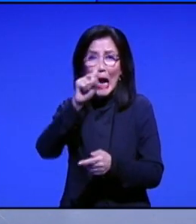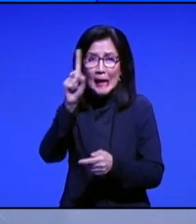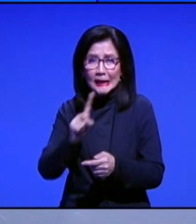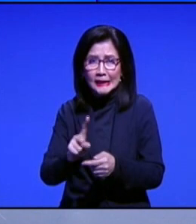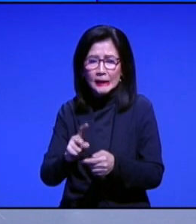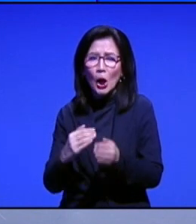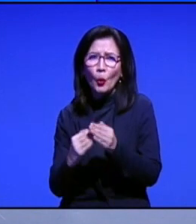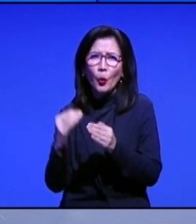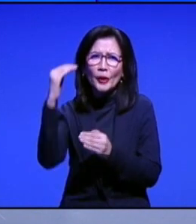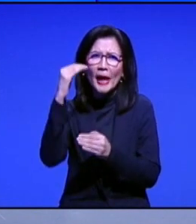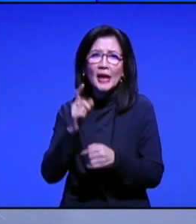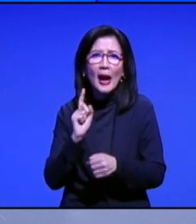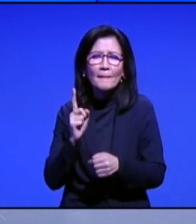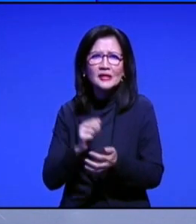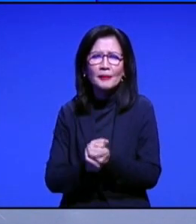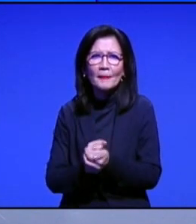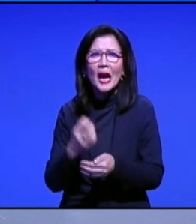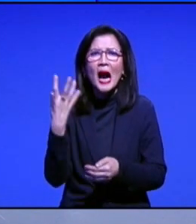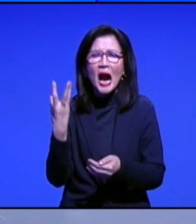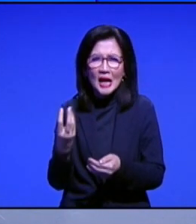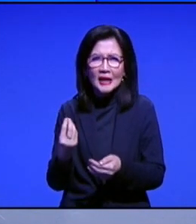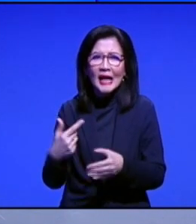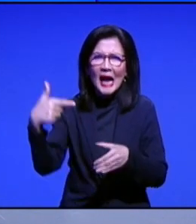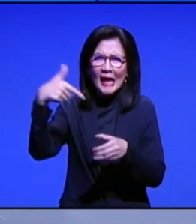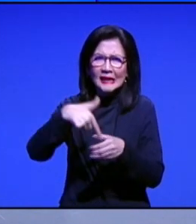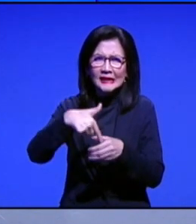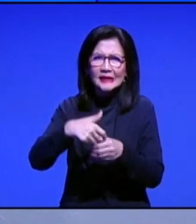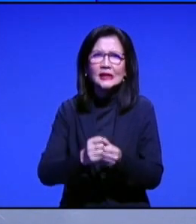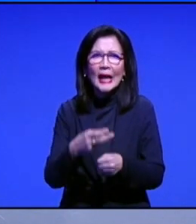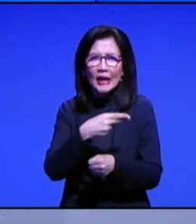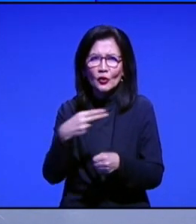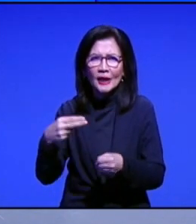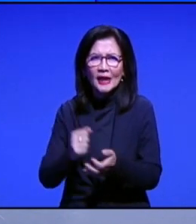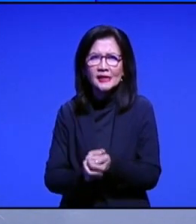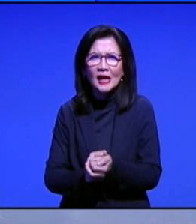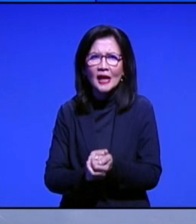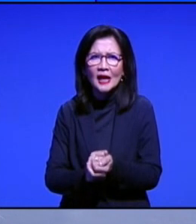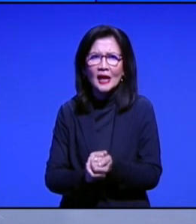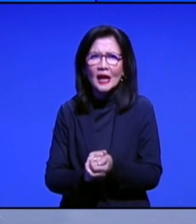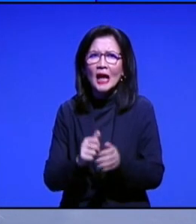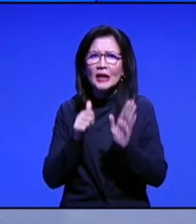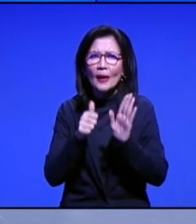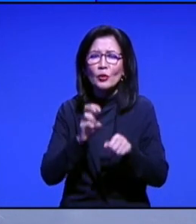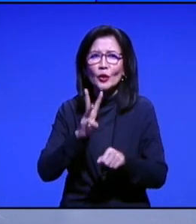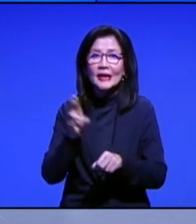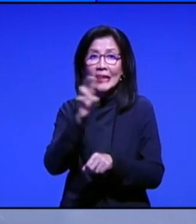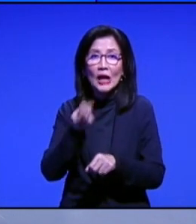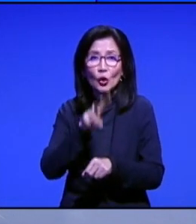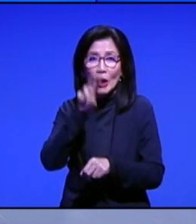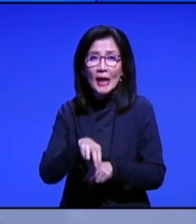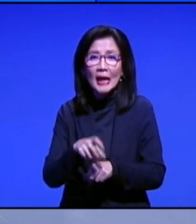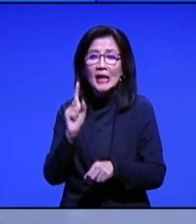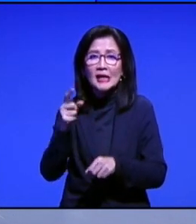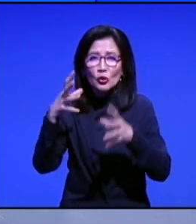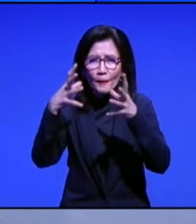tahun. Pasalnya, asumsi harga minyak mentah acuan RI di APBN 2020 ini sebesar $63 AS per barel.